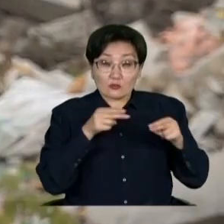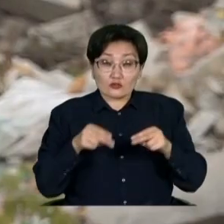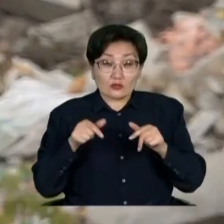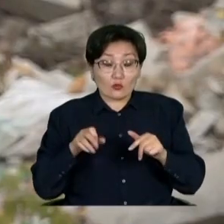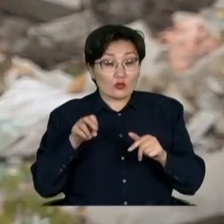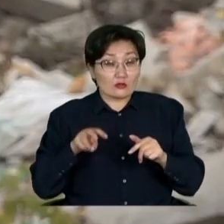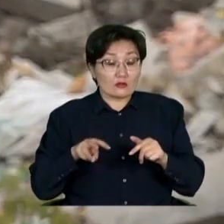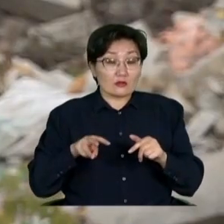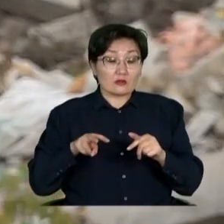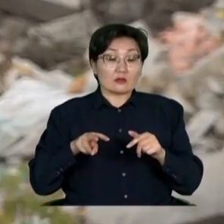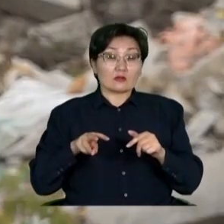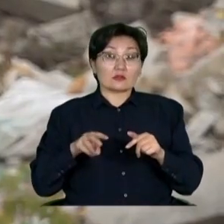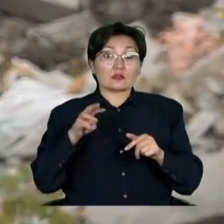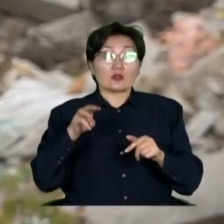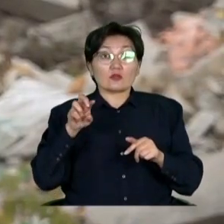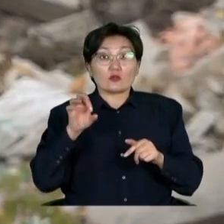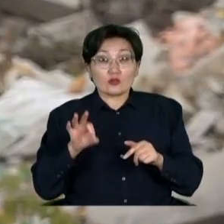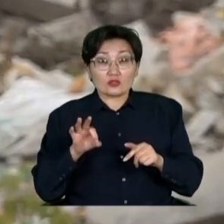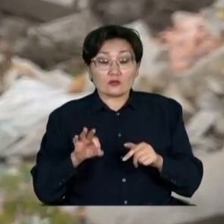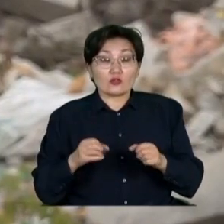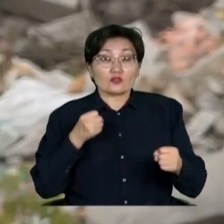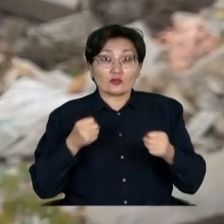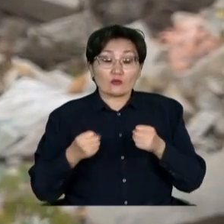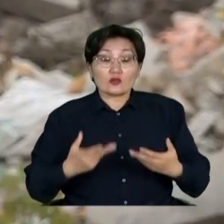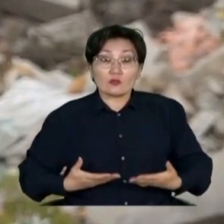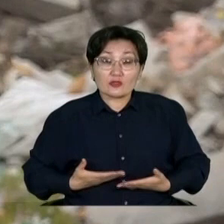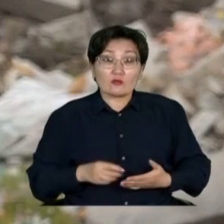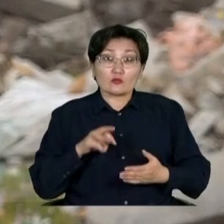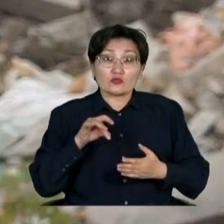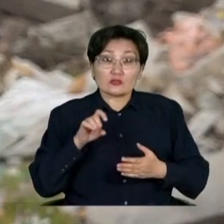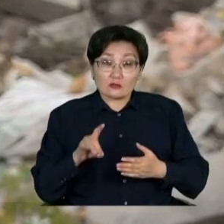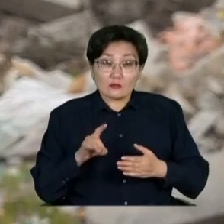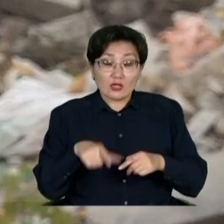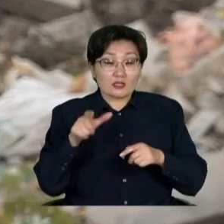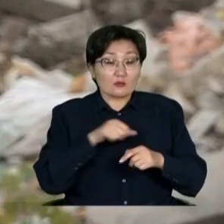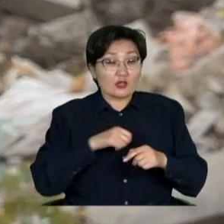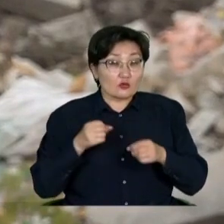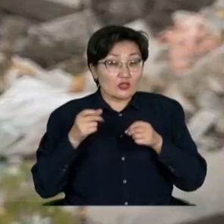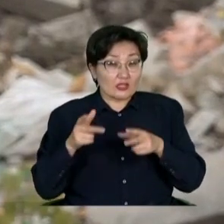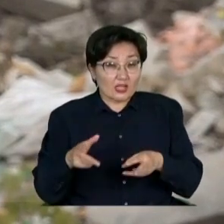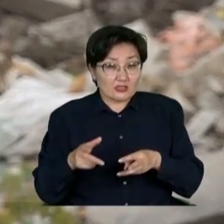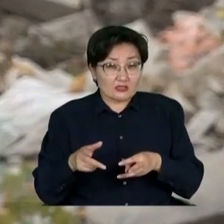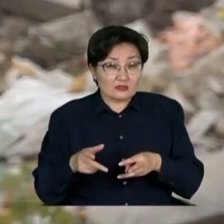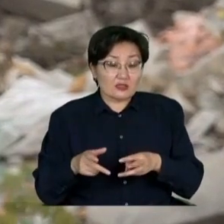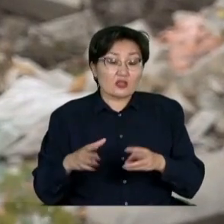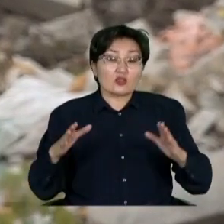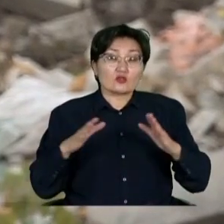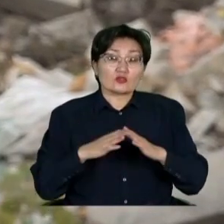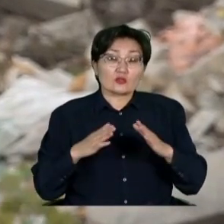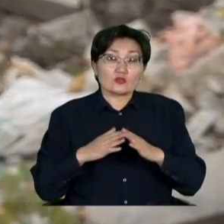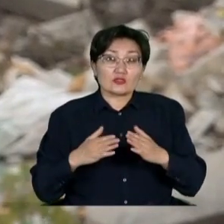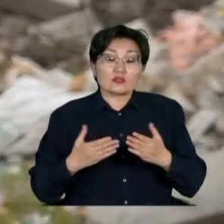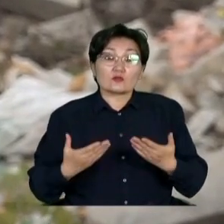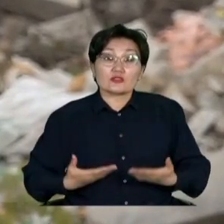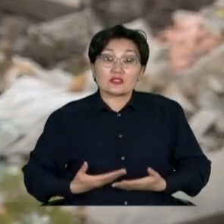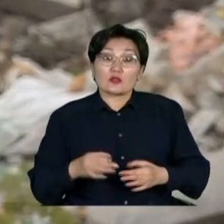ол ТБО, мысалы, төрді бытовой отходы дейді, адамдардың өзінің лақтыратын, үй тіршілігінде